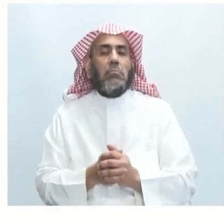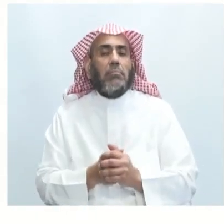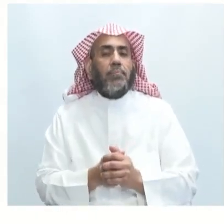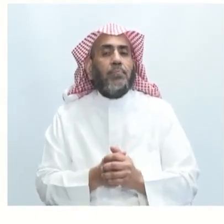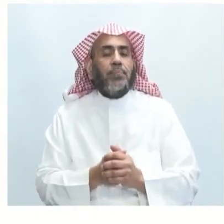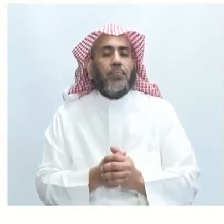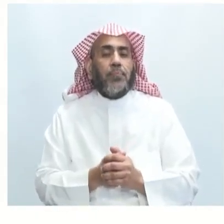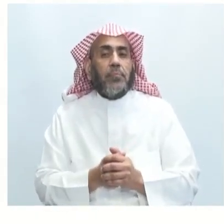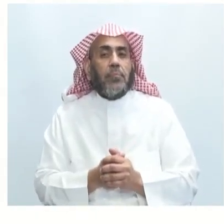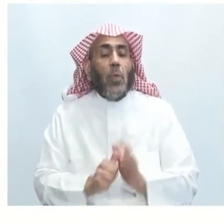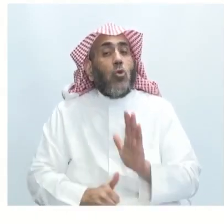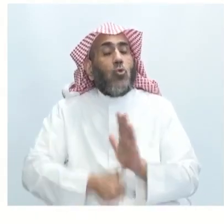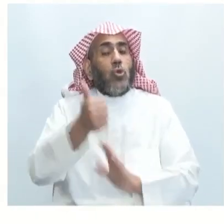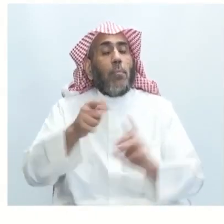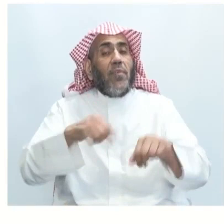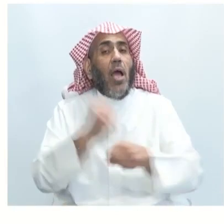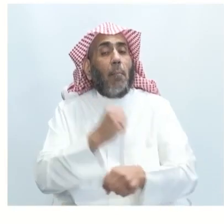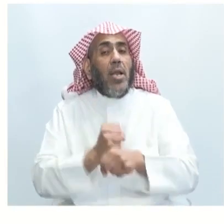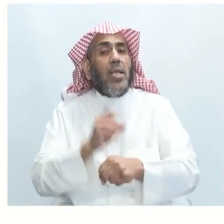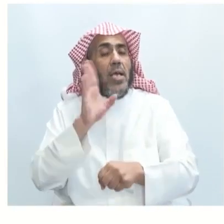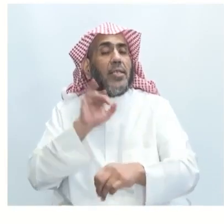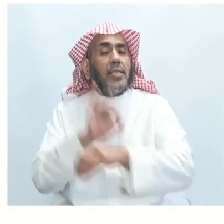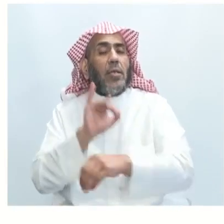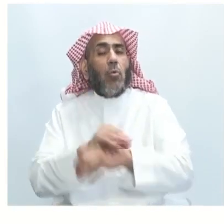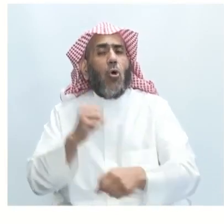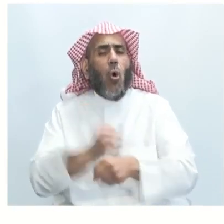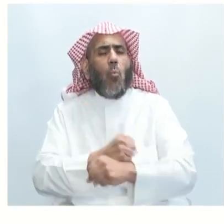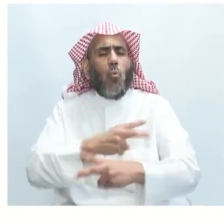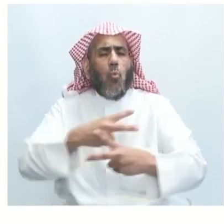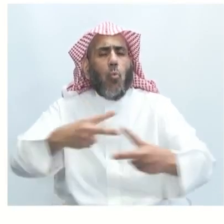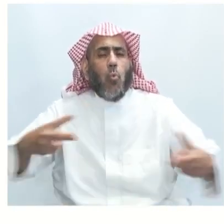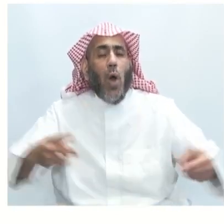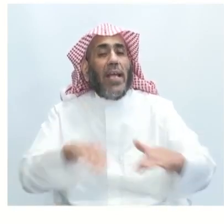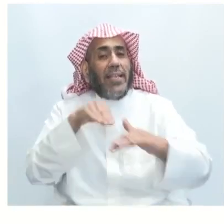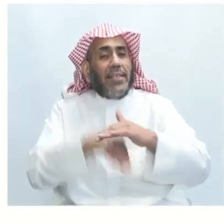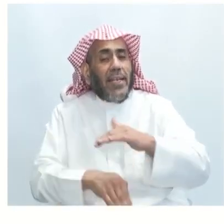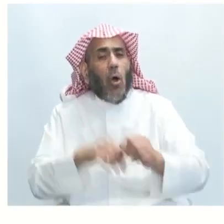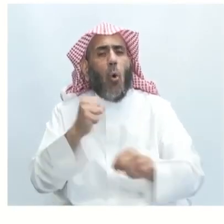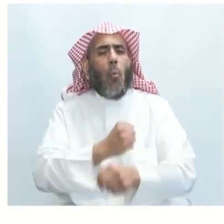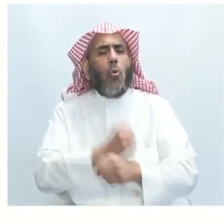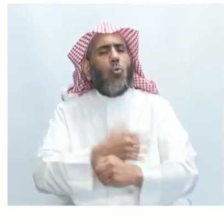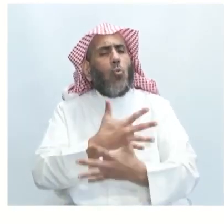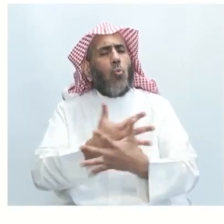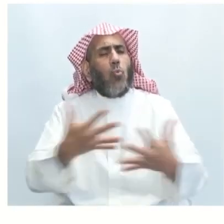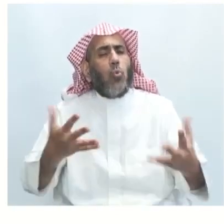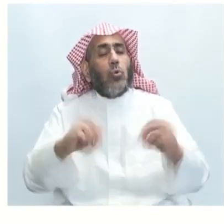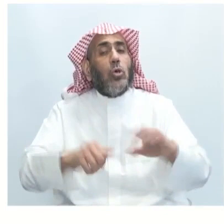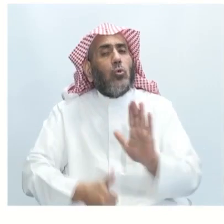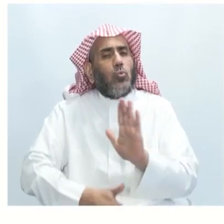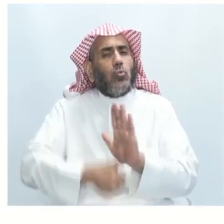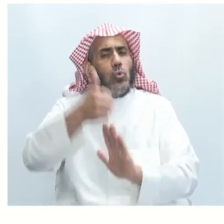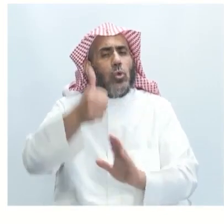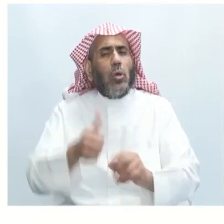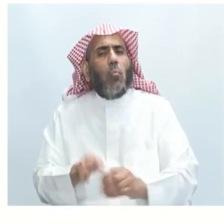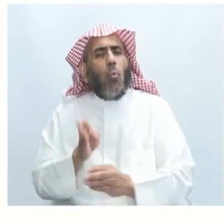نبدا يسهم في عمليه التعلم عمليات عديده اي يندرج تحتها عمليات عديده تسهم كل